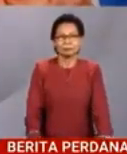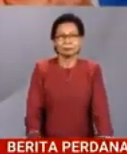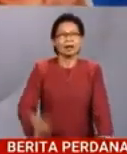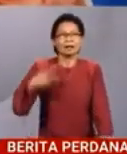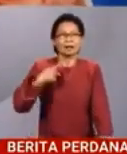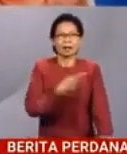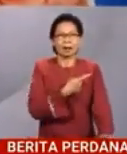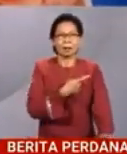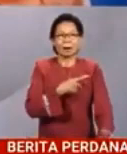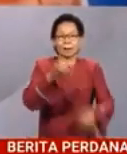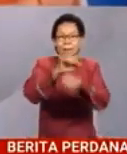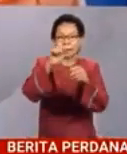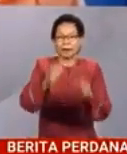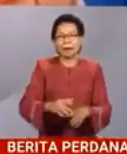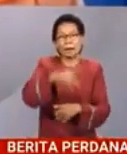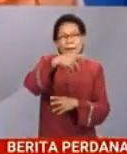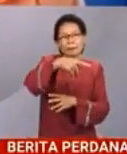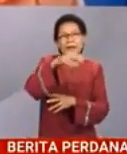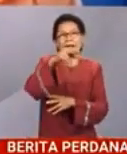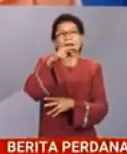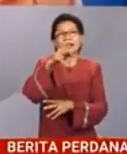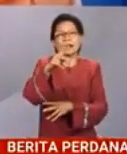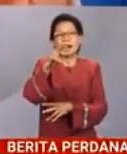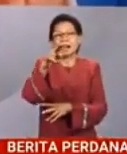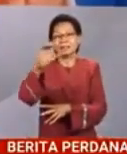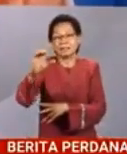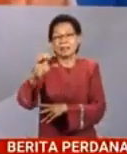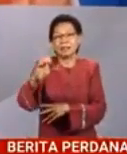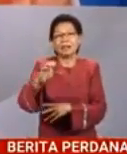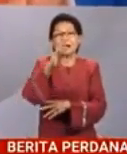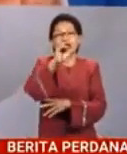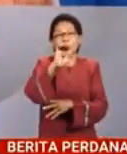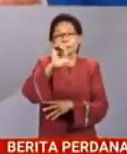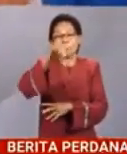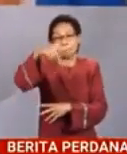Kami, warga PKRC Maib Serdang mengucapkan